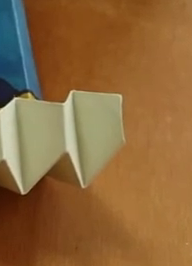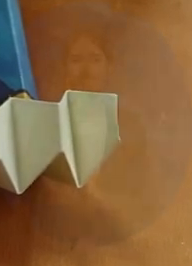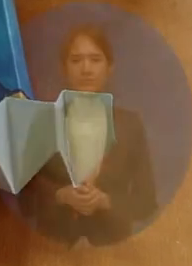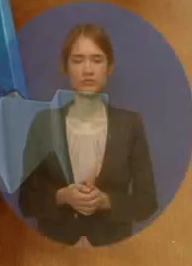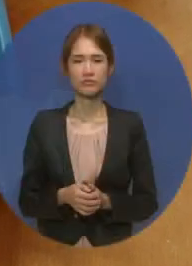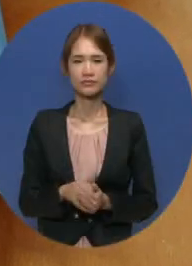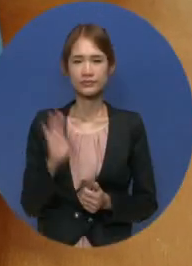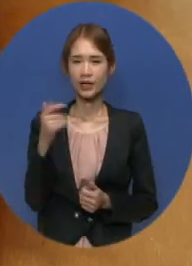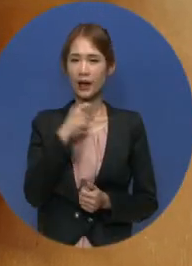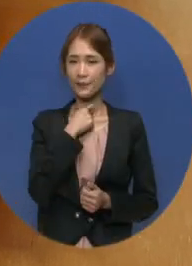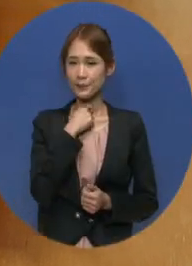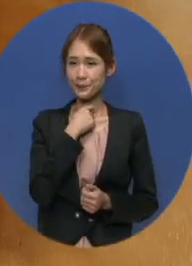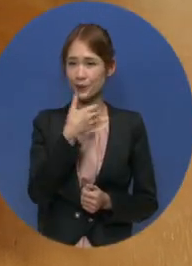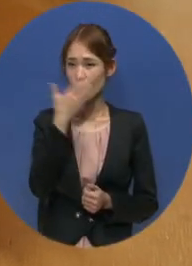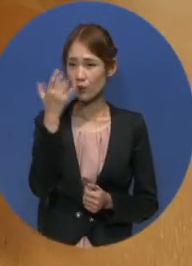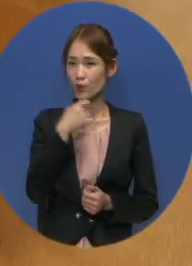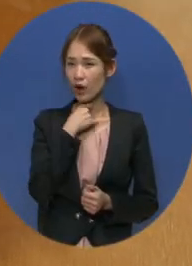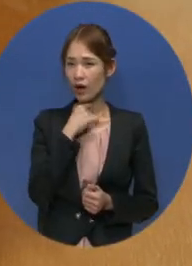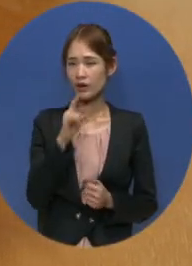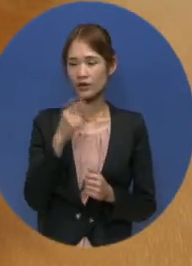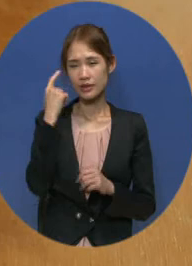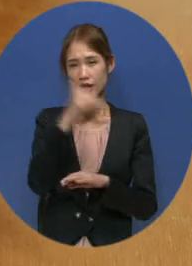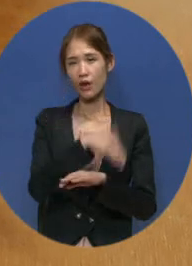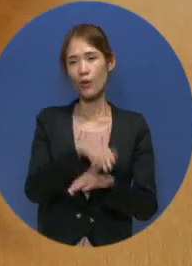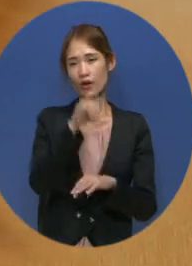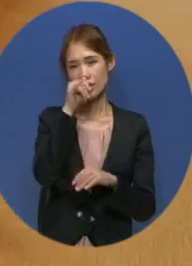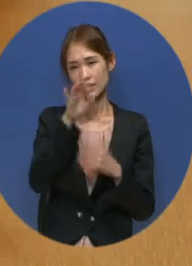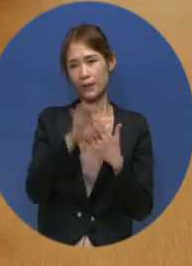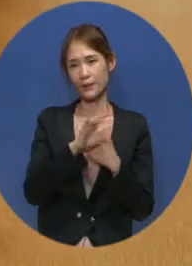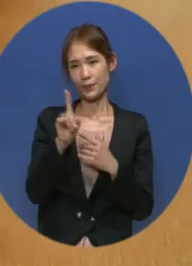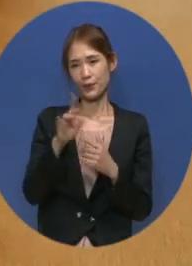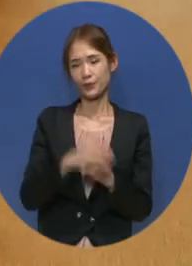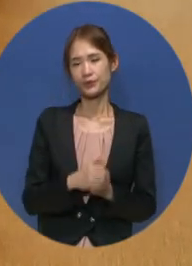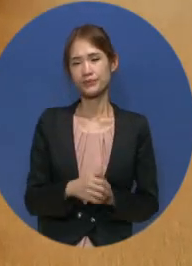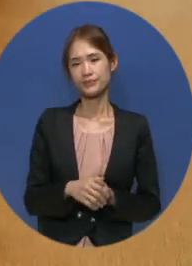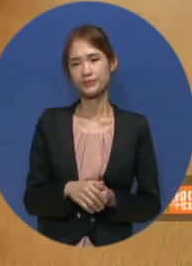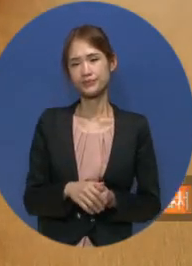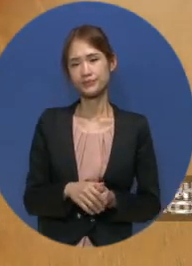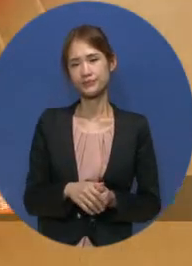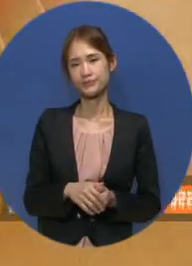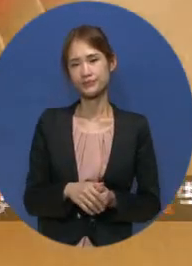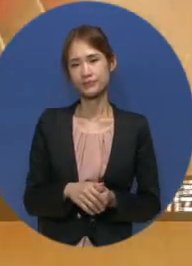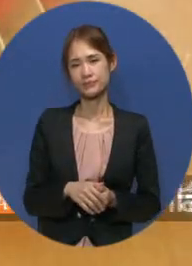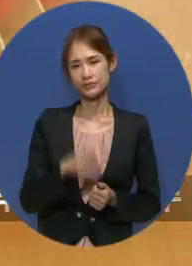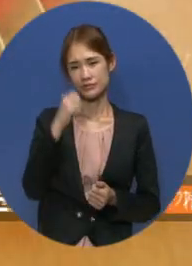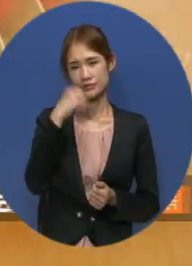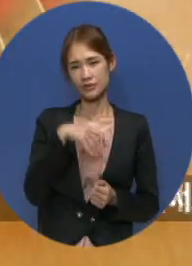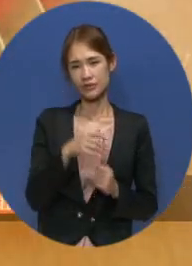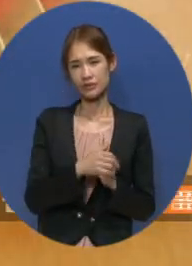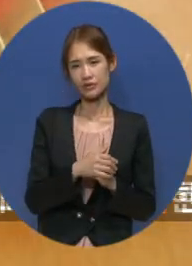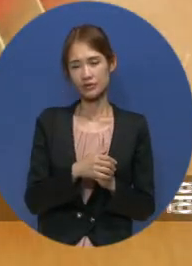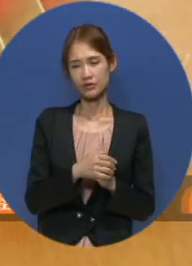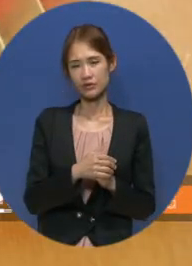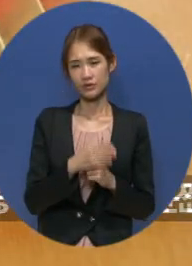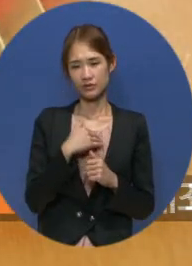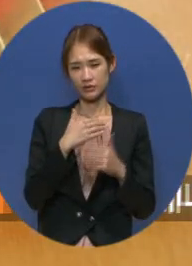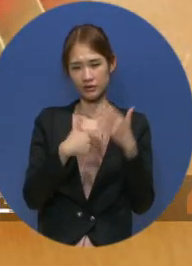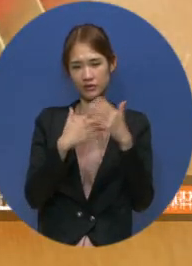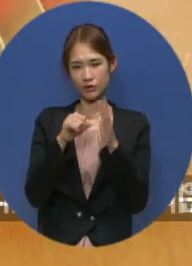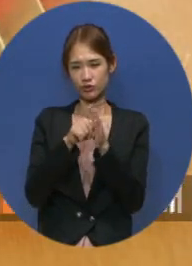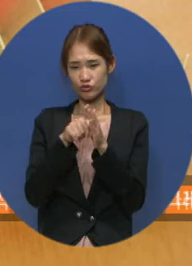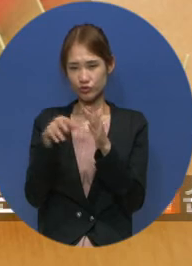혹시 앞으로 하고 싶은 거나 계획이 있다면 어떤 게 있을까요? 지금 세계에서 제일 유명한